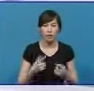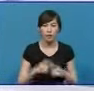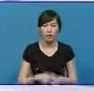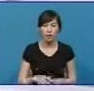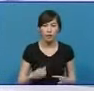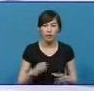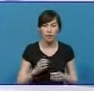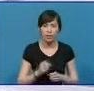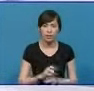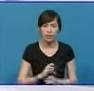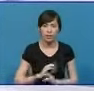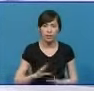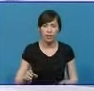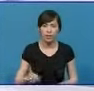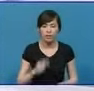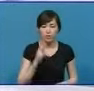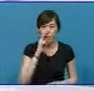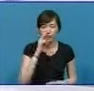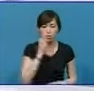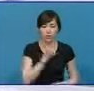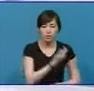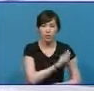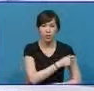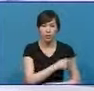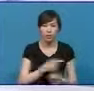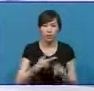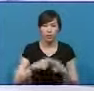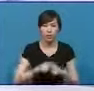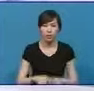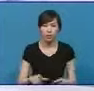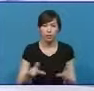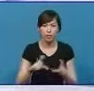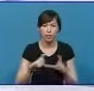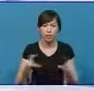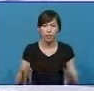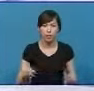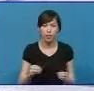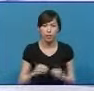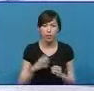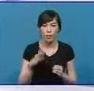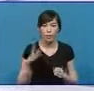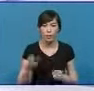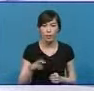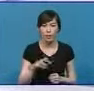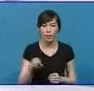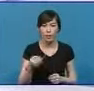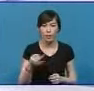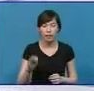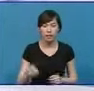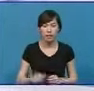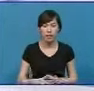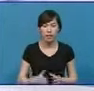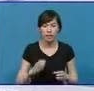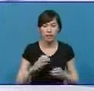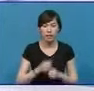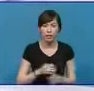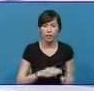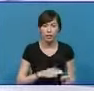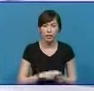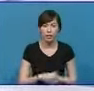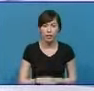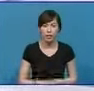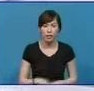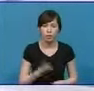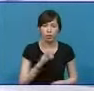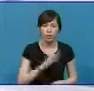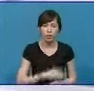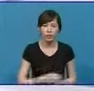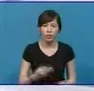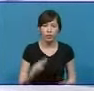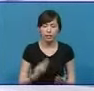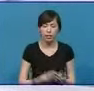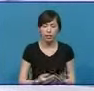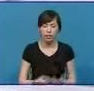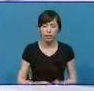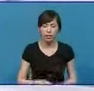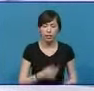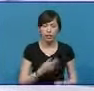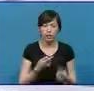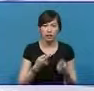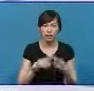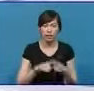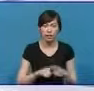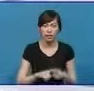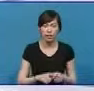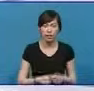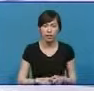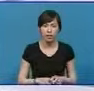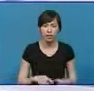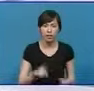жариялады. Шымкенттегі медтехника дүкенінде 15 мамырға дейін акция өтеді. Онда өзінің тиімділігін дәлелдеген құрал жабдықтар өндіруші зауыттың